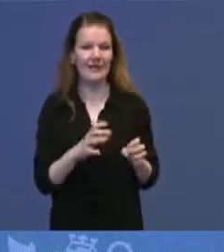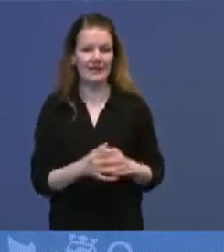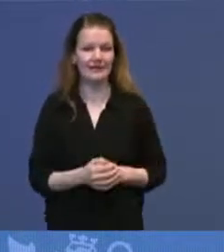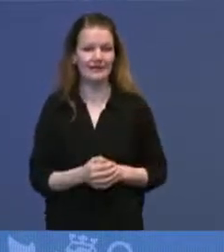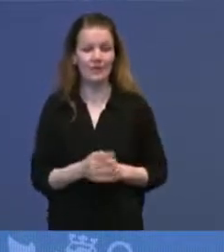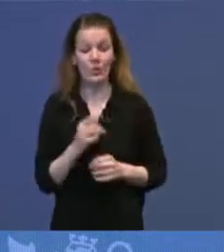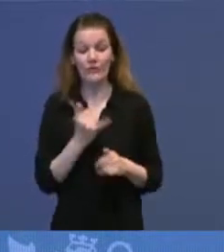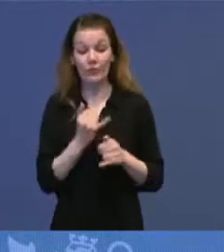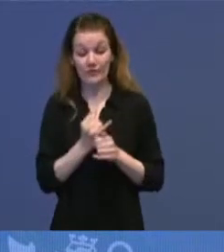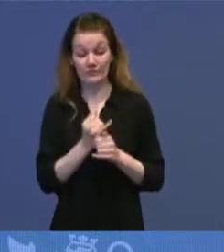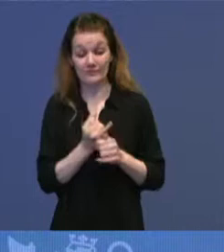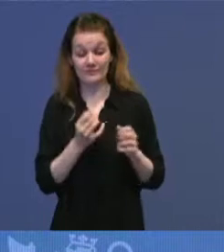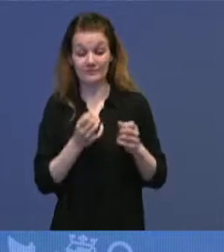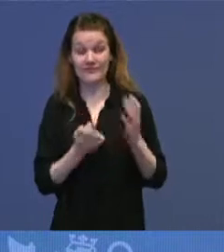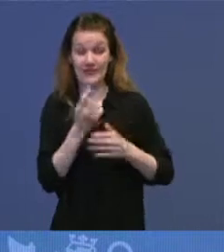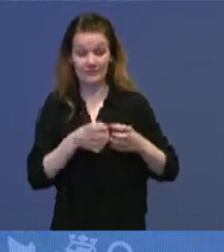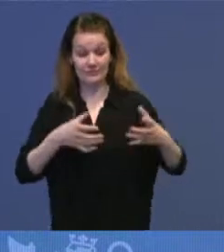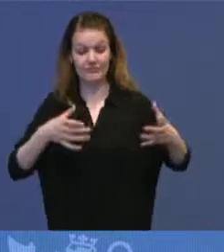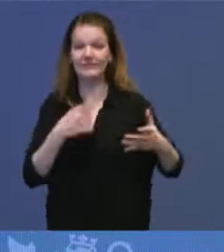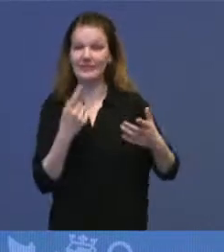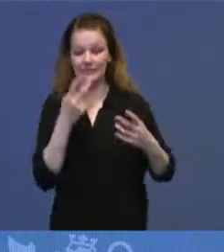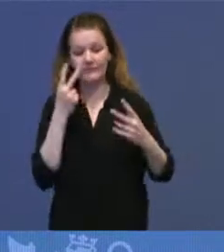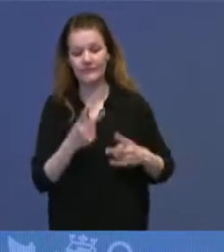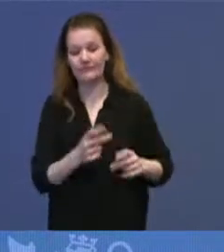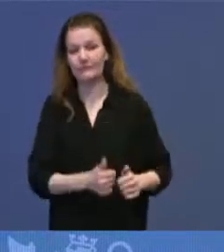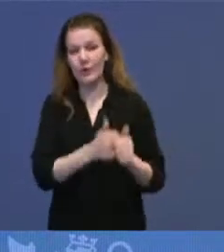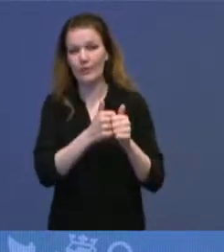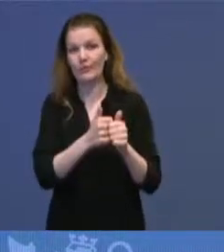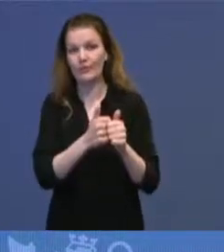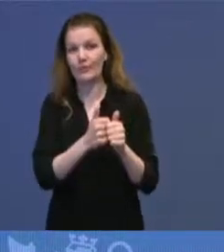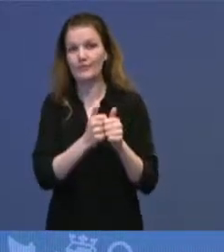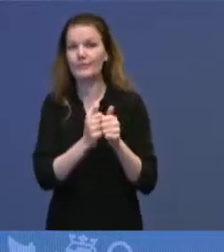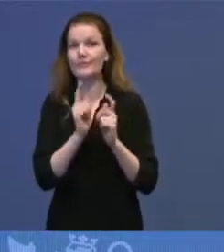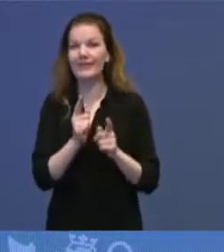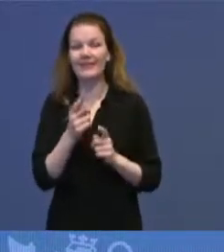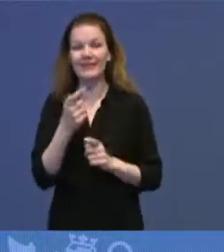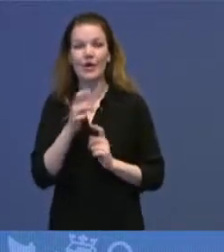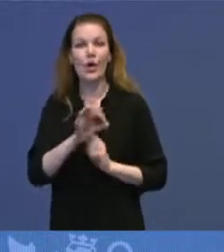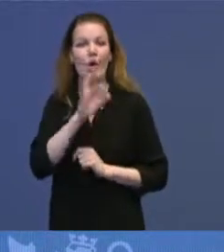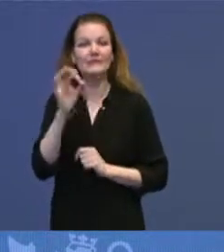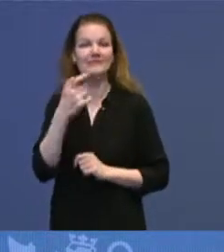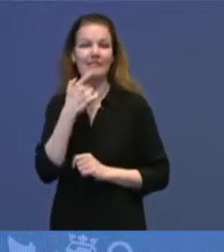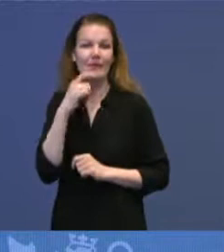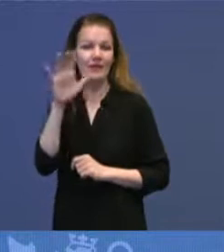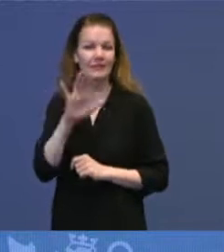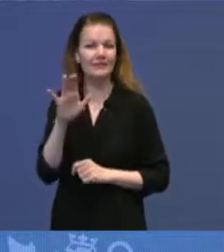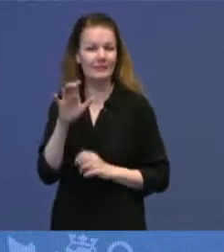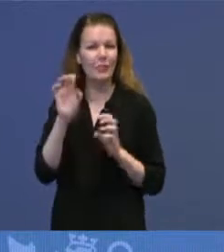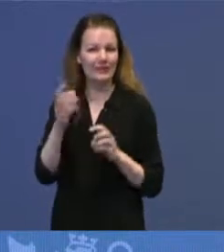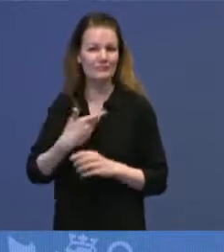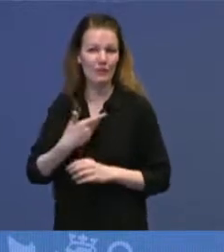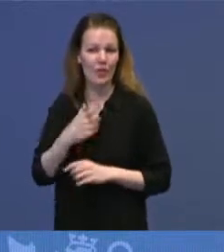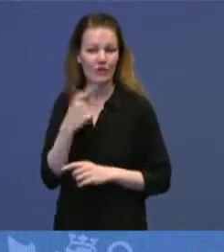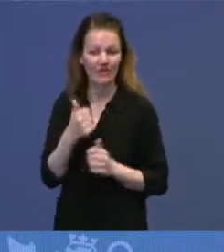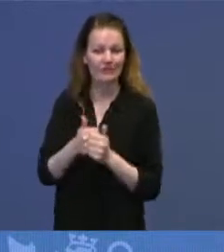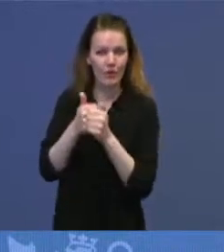med på. Men vi tar særskilde grep for å støtte næringslivet i Øst-Finnmark som uforskyldt rammes av sanksjonene. Og vi har foreslått